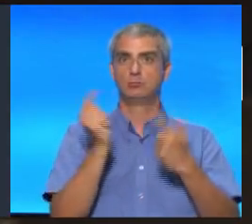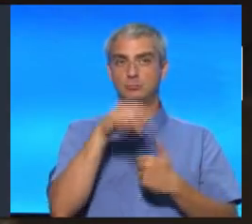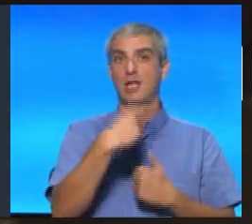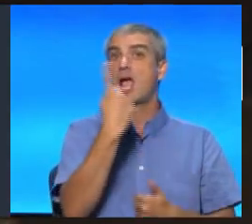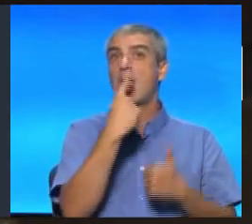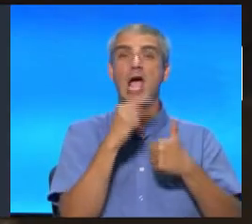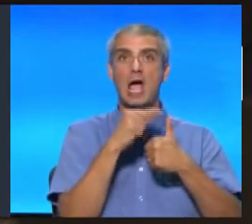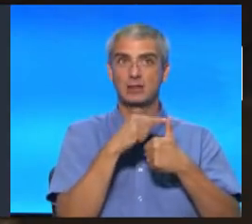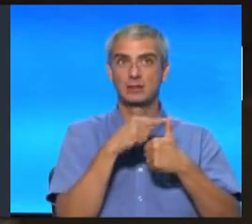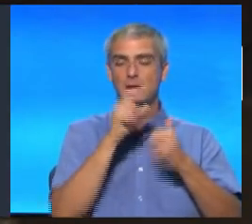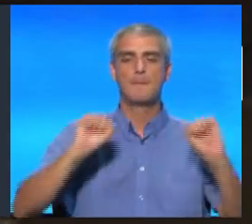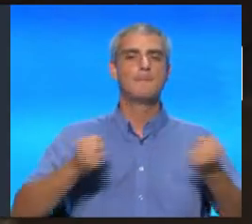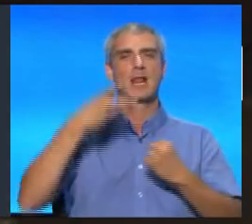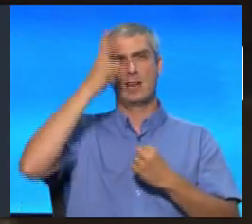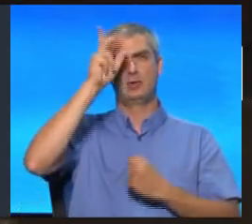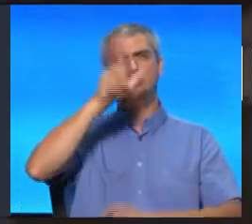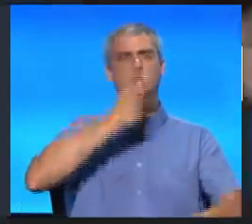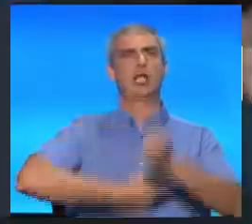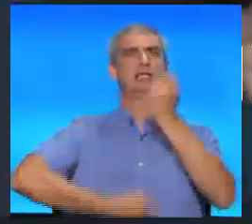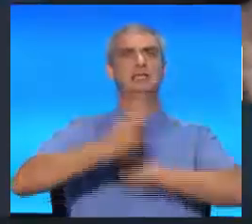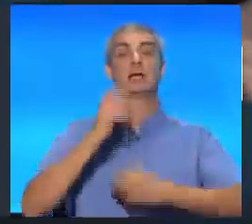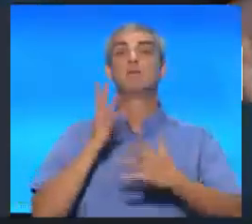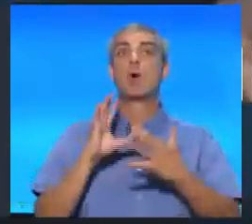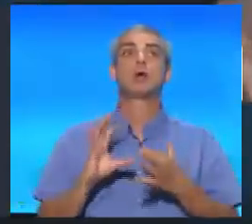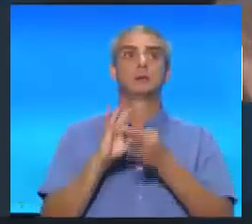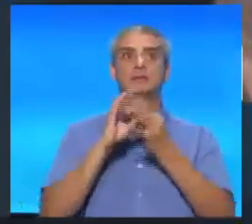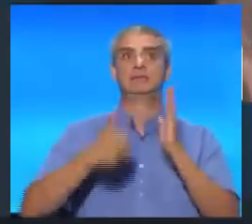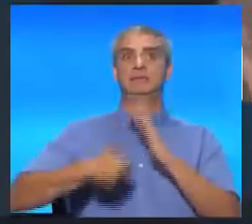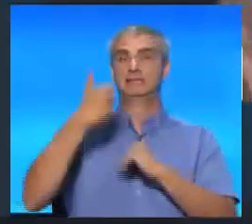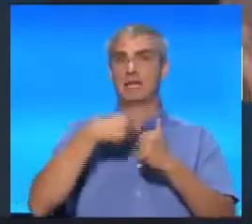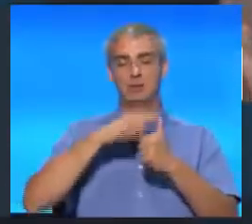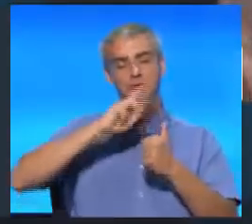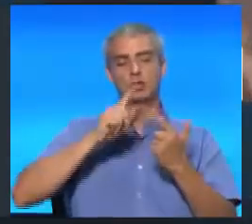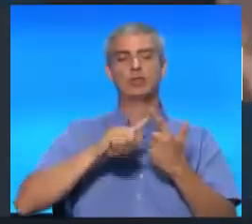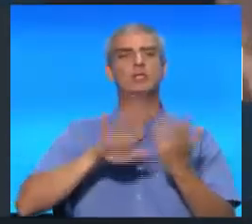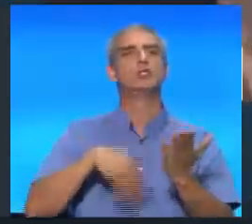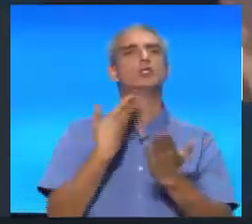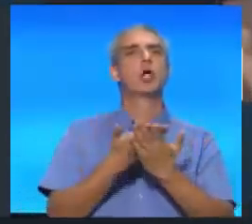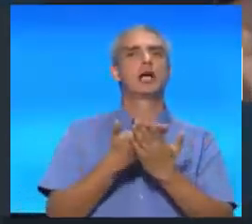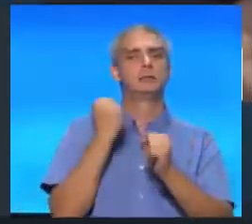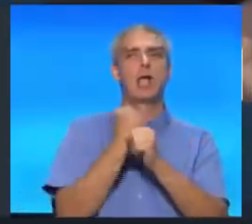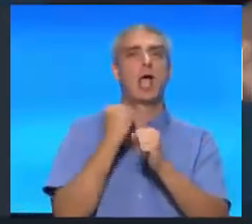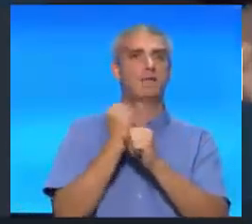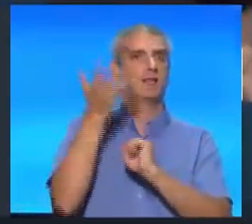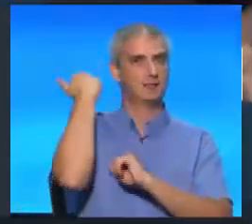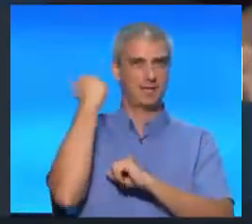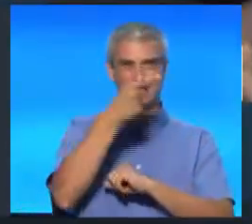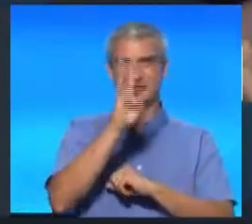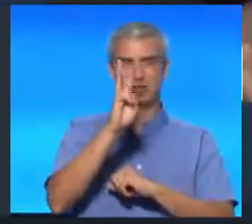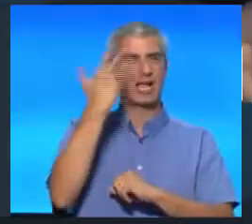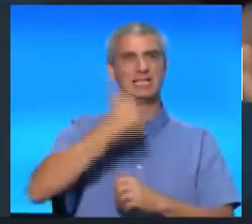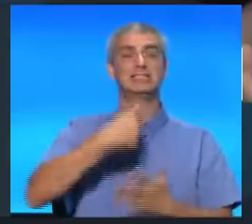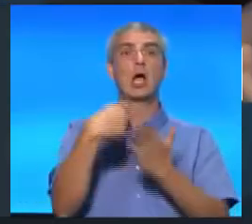מהם הוא פעיל ליכוד, איש עסקים שמקורב מאוד לשר. השני הוא יועץ שעבד איתו מתי ששטייניץ היה שר